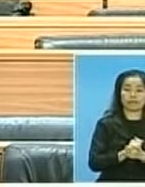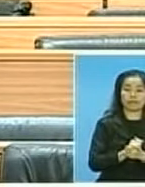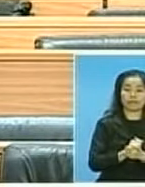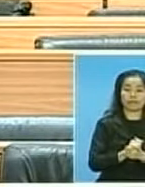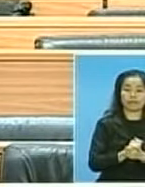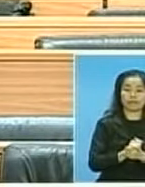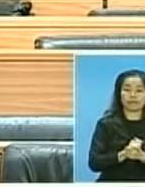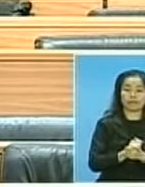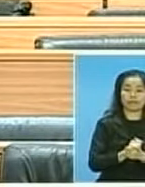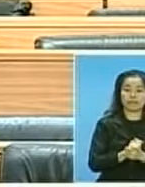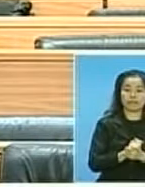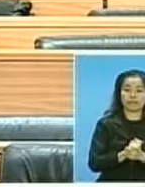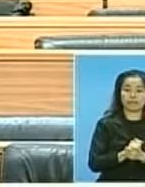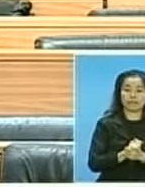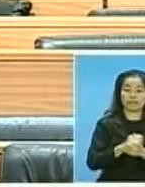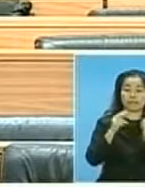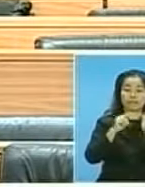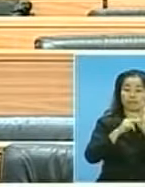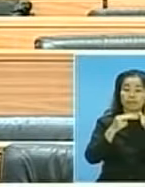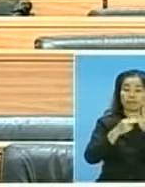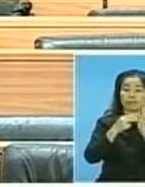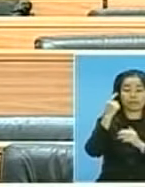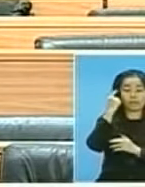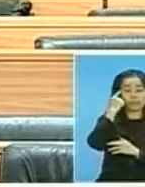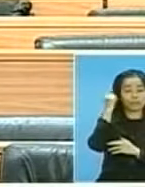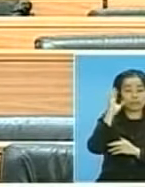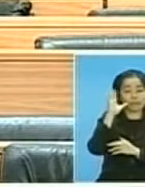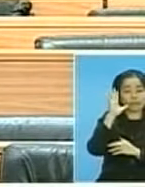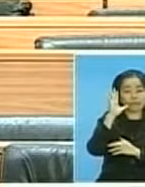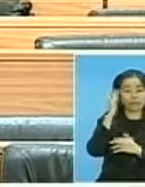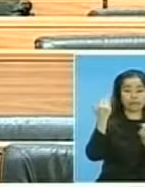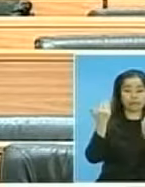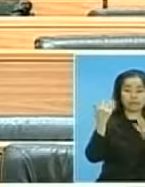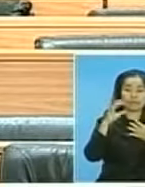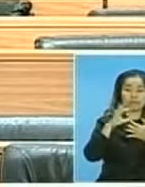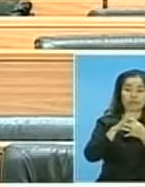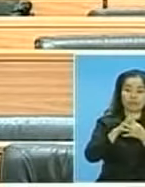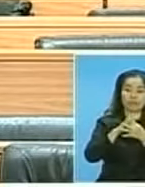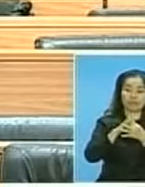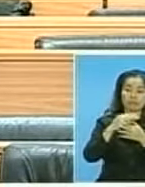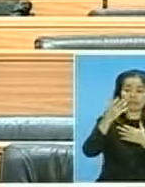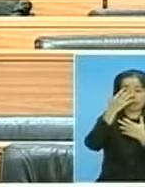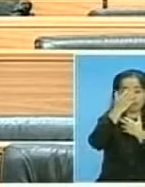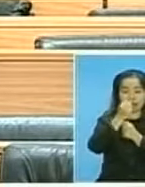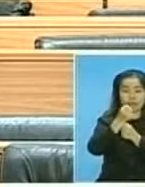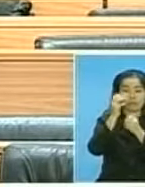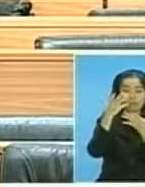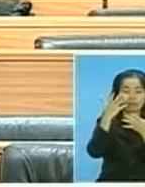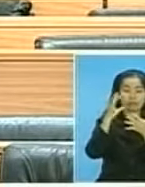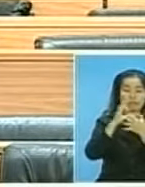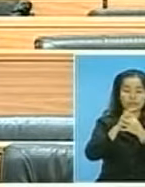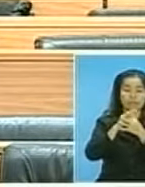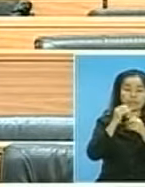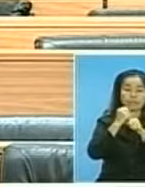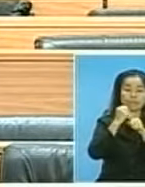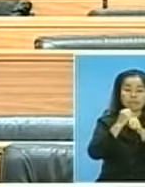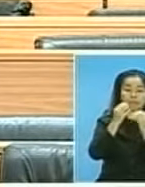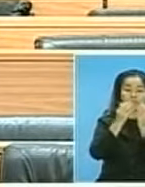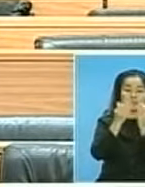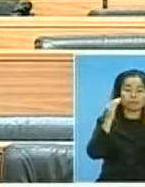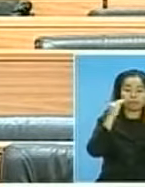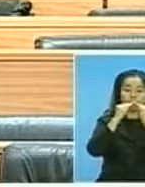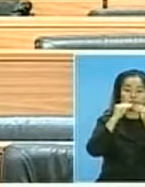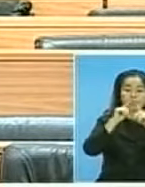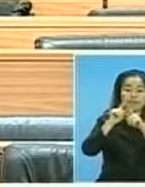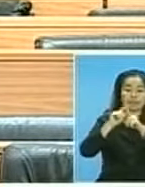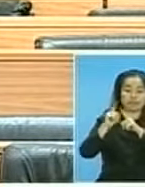ว่ามองไม่เห็นหรือว่าละเลยประเด็นปัญหาทางศีลธรรมซึ่งเป็น